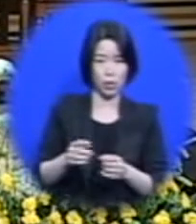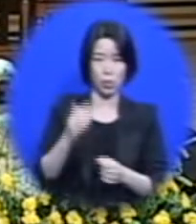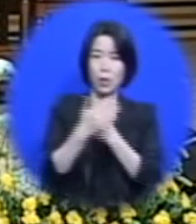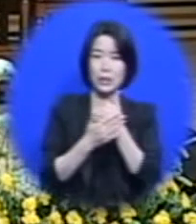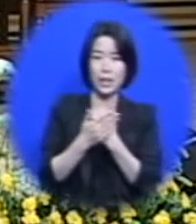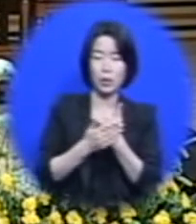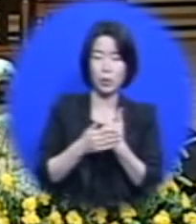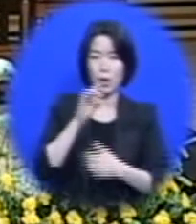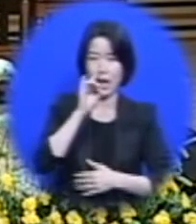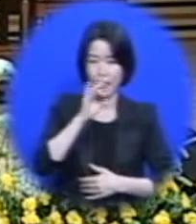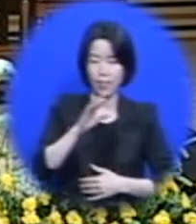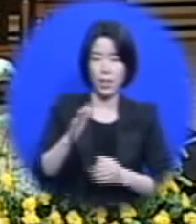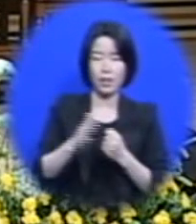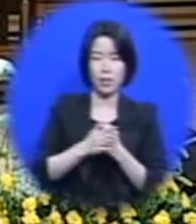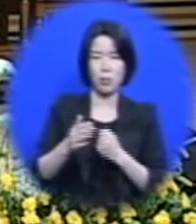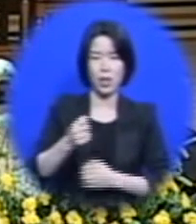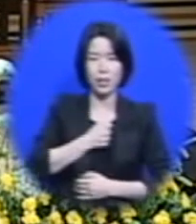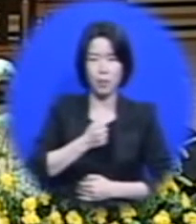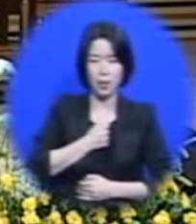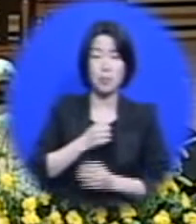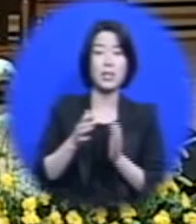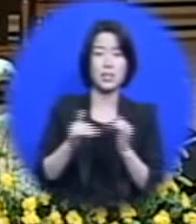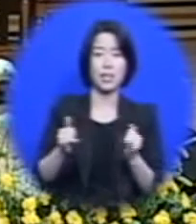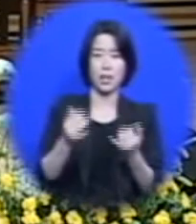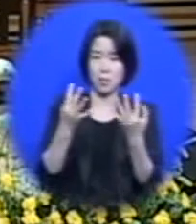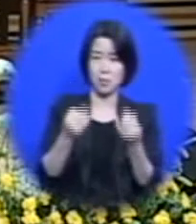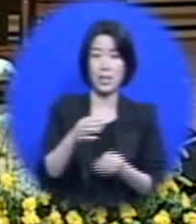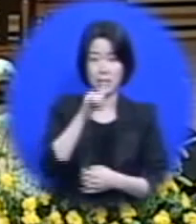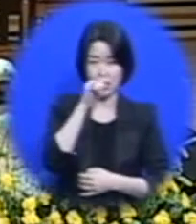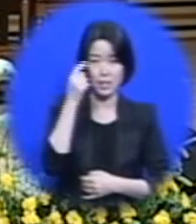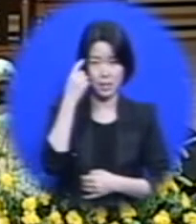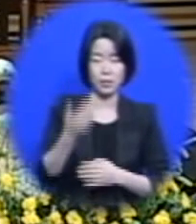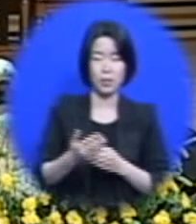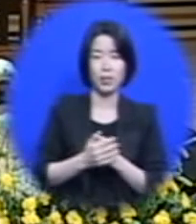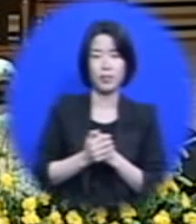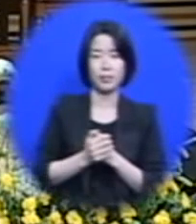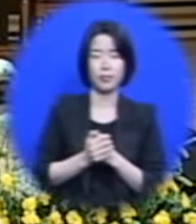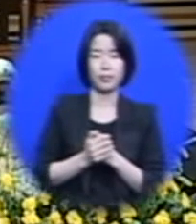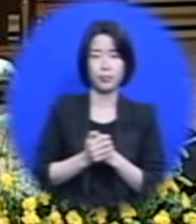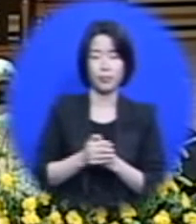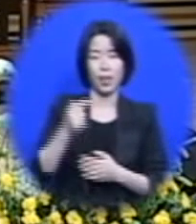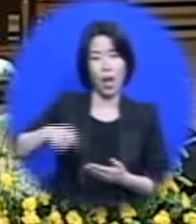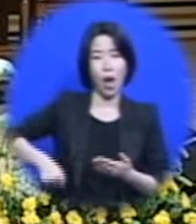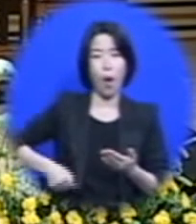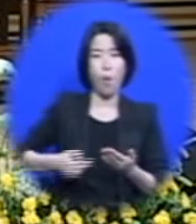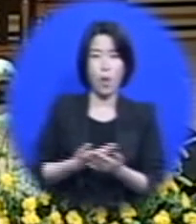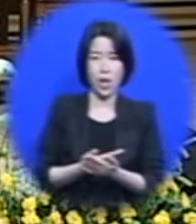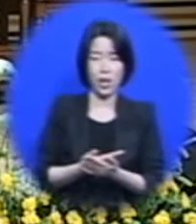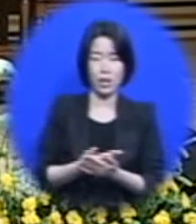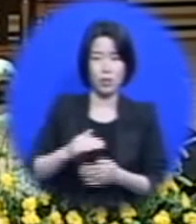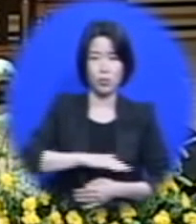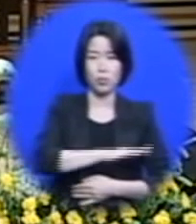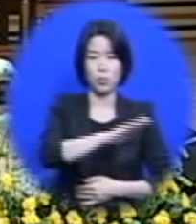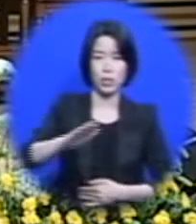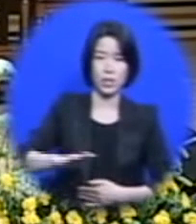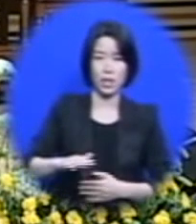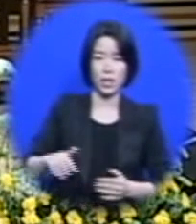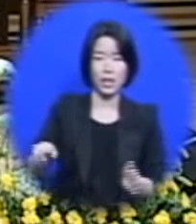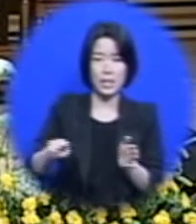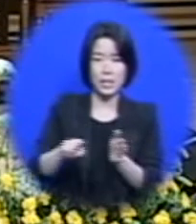안 돼서 답답해 하시는 분들이 많지 않습니까? 회개는 우리가 신앙생활 하면서